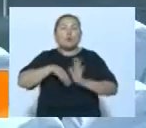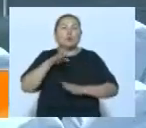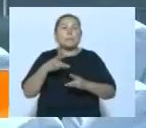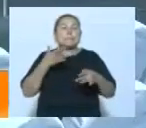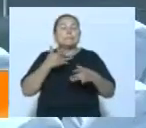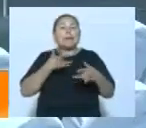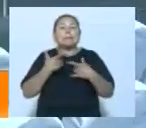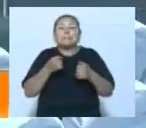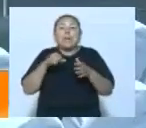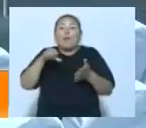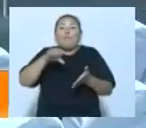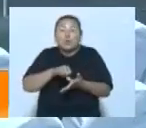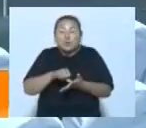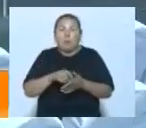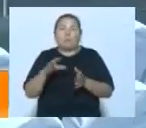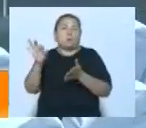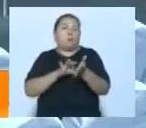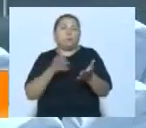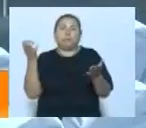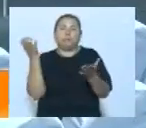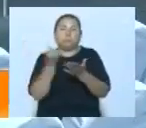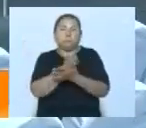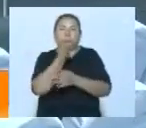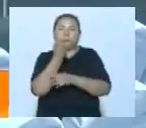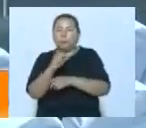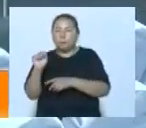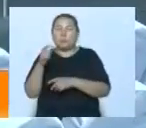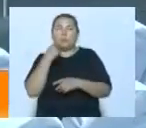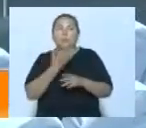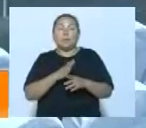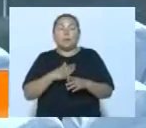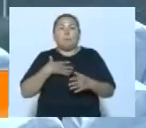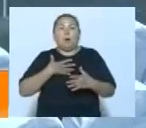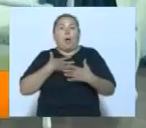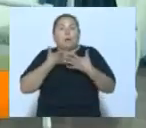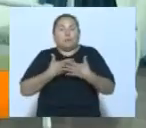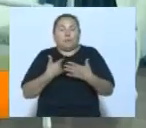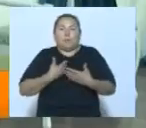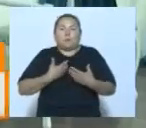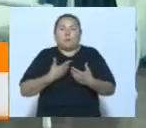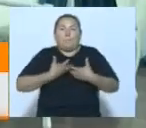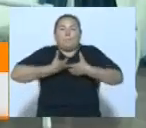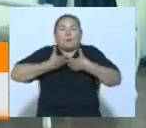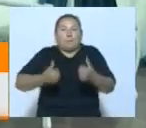он становится номинантом, победителем конкурсов, фестивалей. Нас очень радушно встречают.